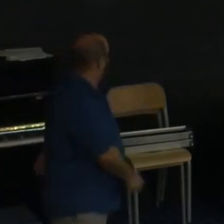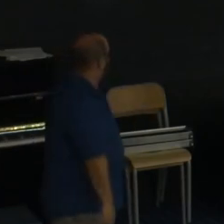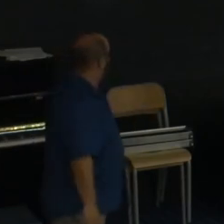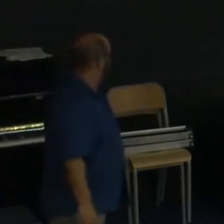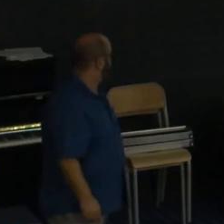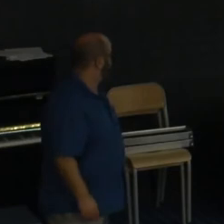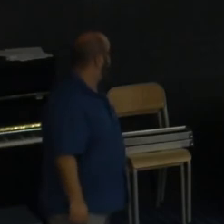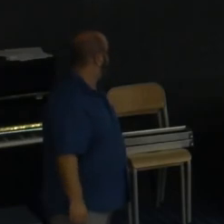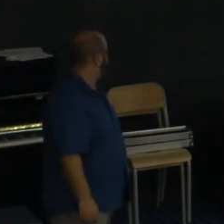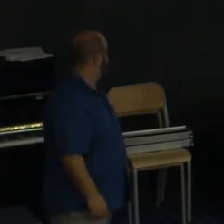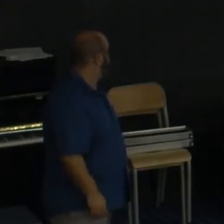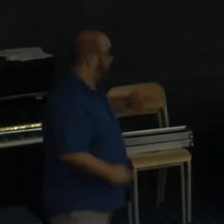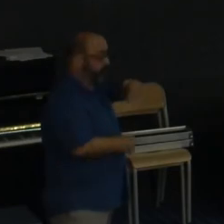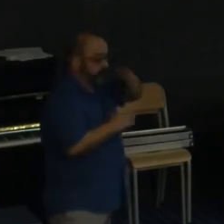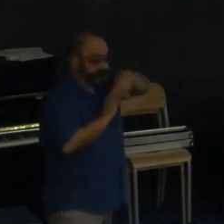traceback.